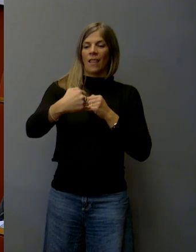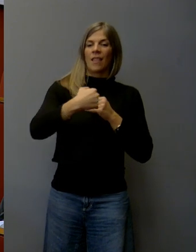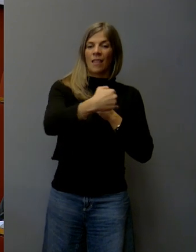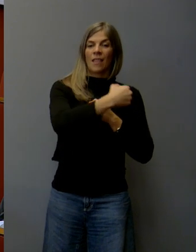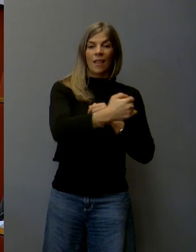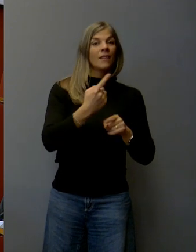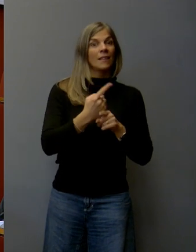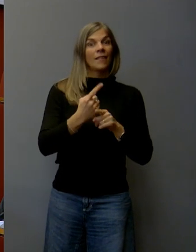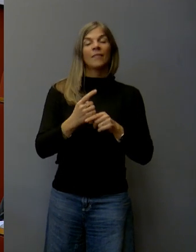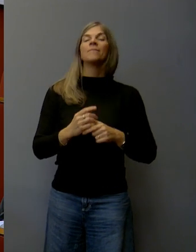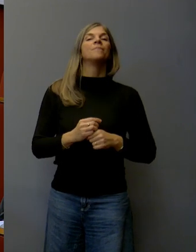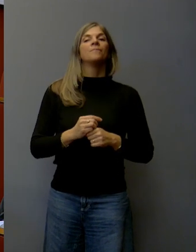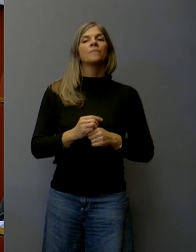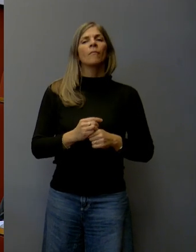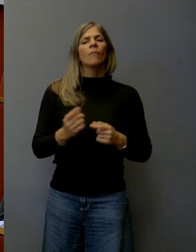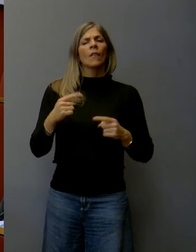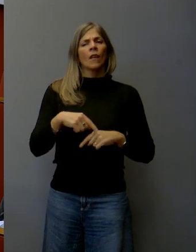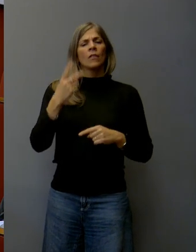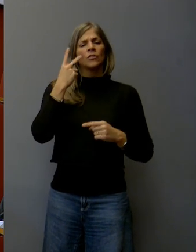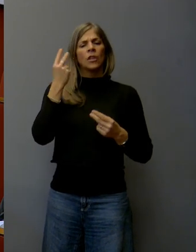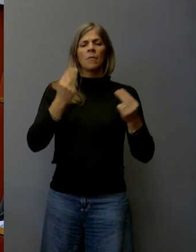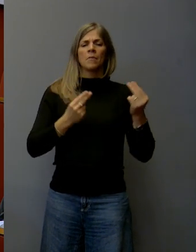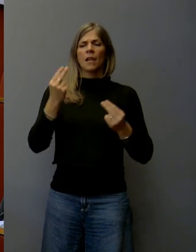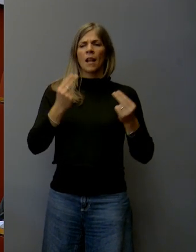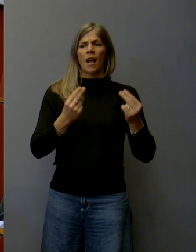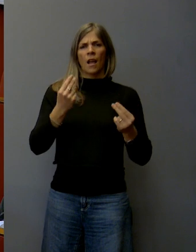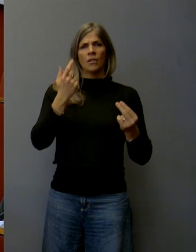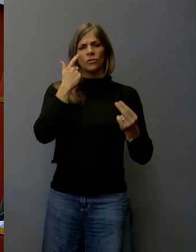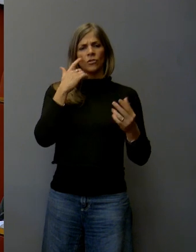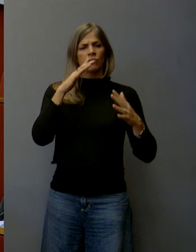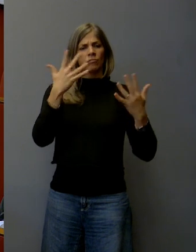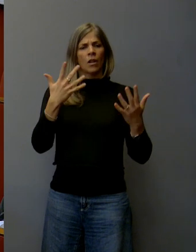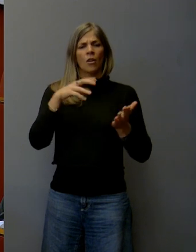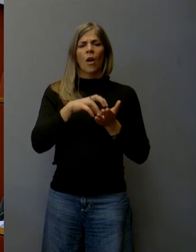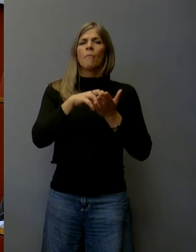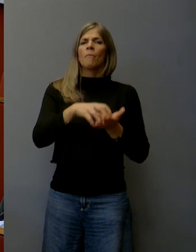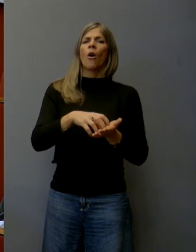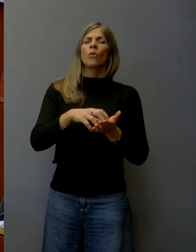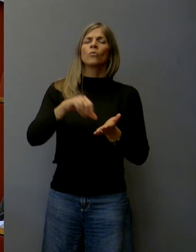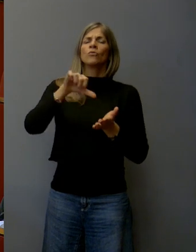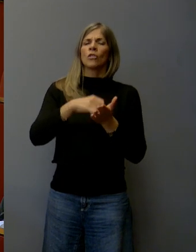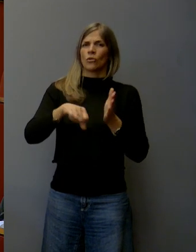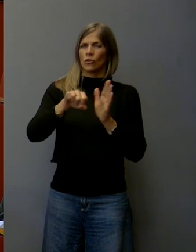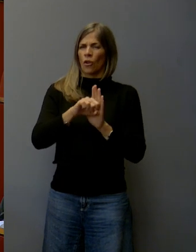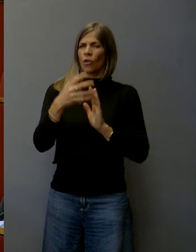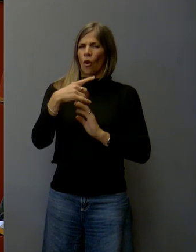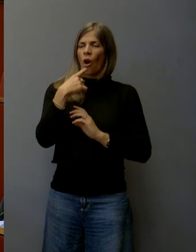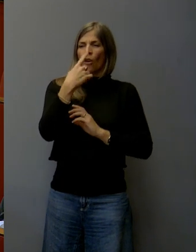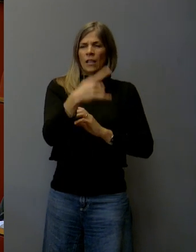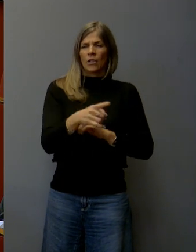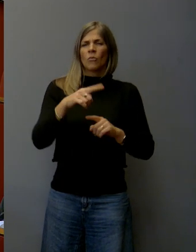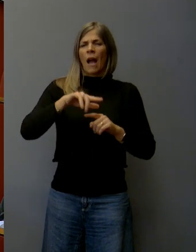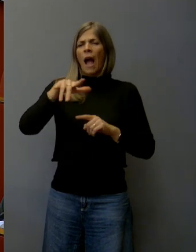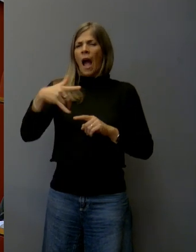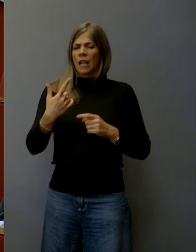bilancio non trovate tante Allora questo del bonus carugis spero di averla spiegata bene Poi è ovvio e lo dico